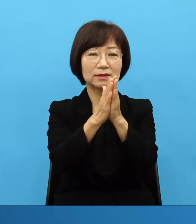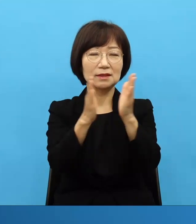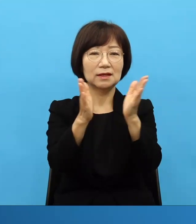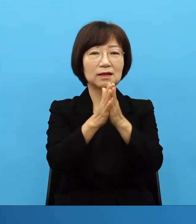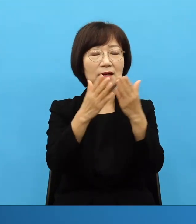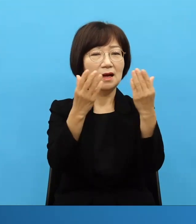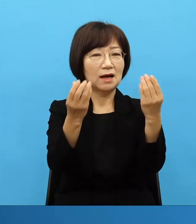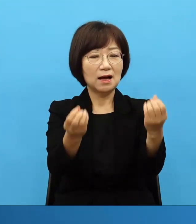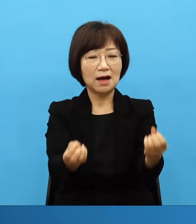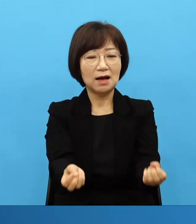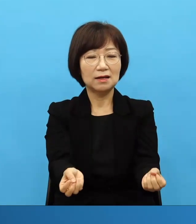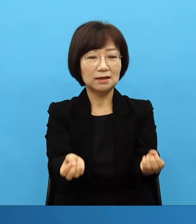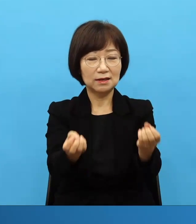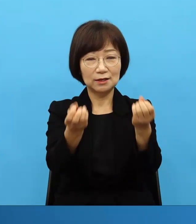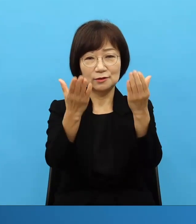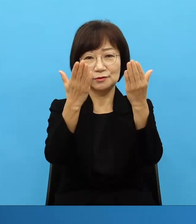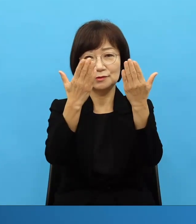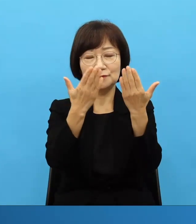할렐루야